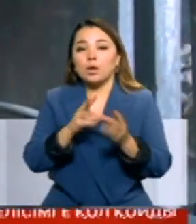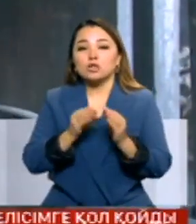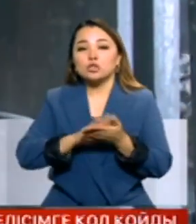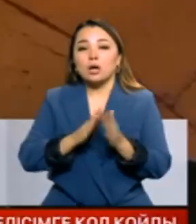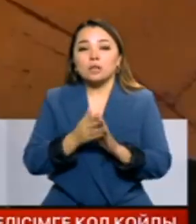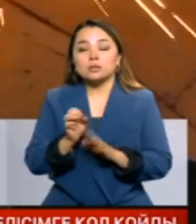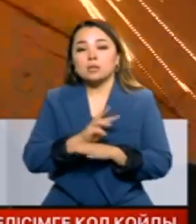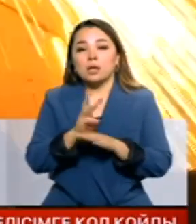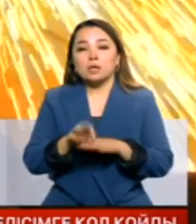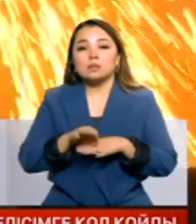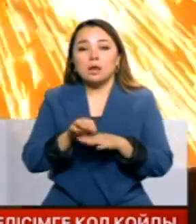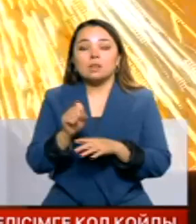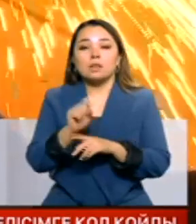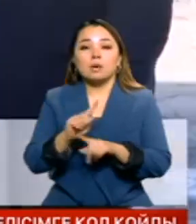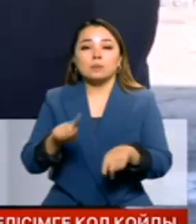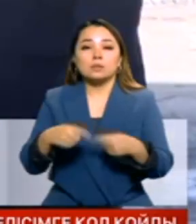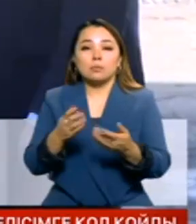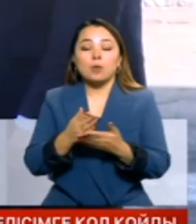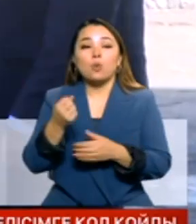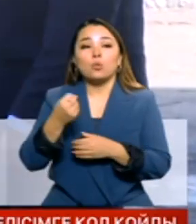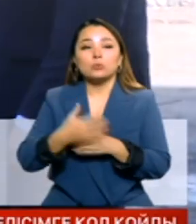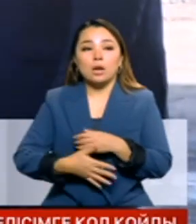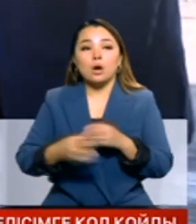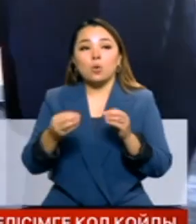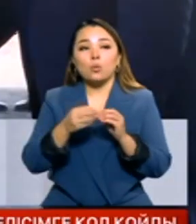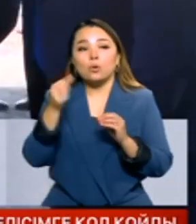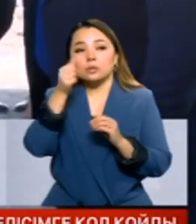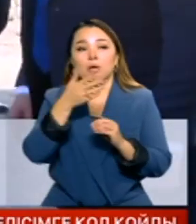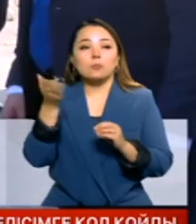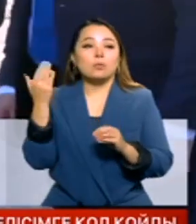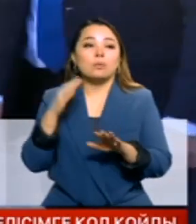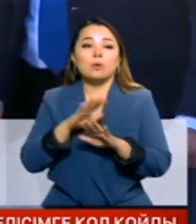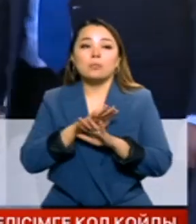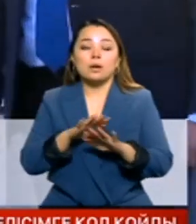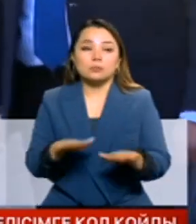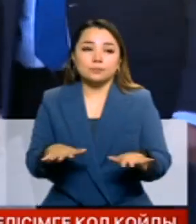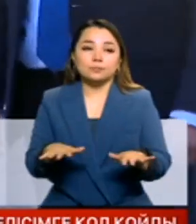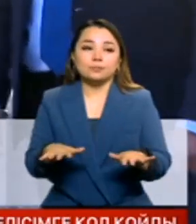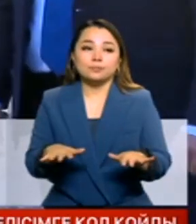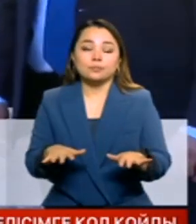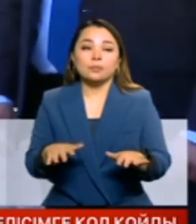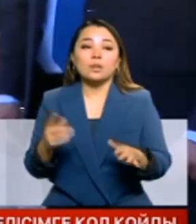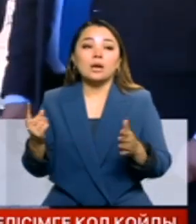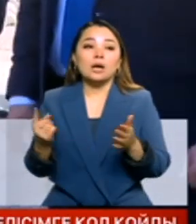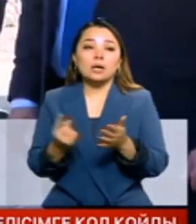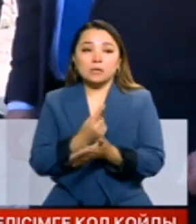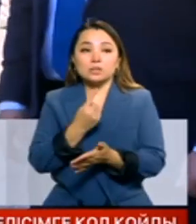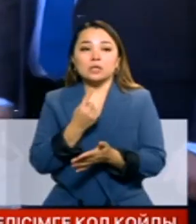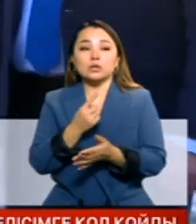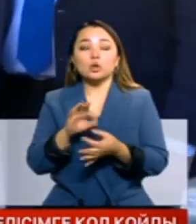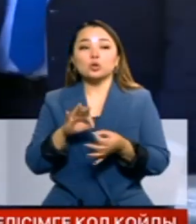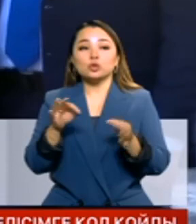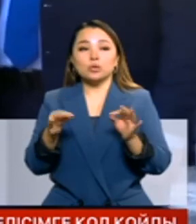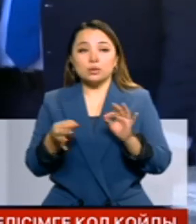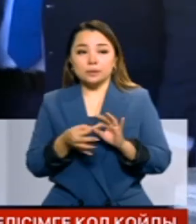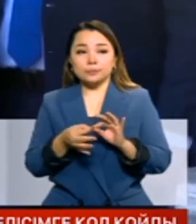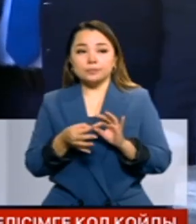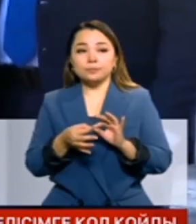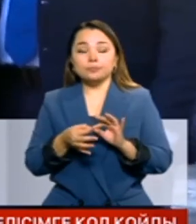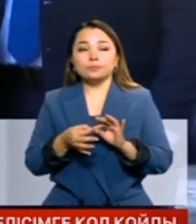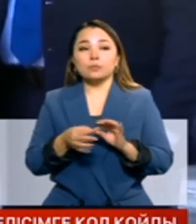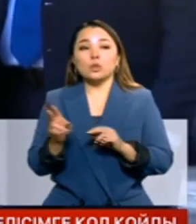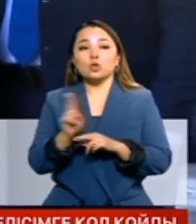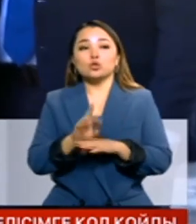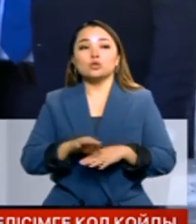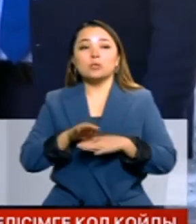жағдай жасауды тапсырды. Бұл орталықта соңғы 10 жылда болмаған алғашқы күрделі